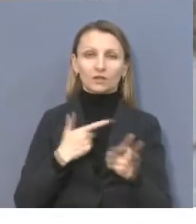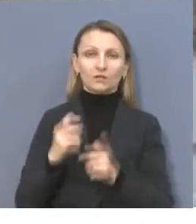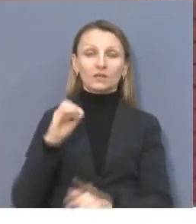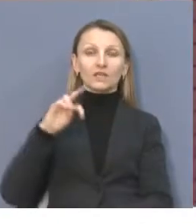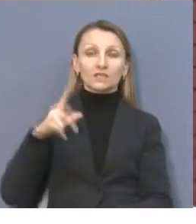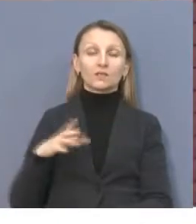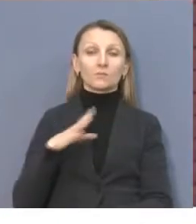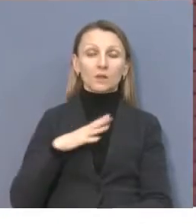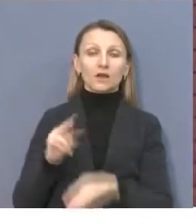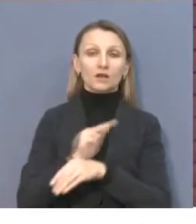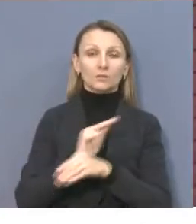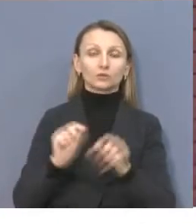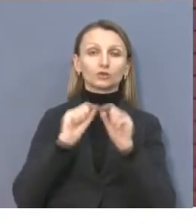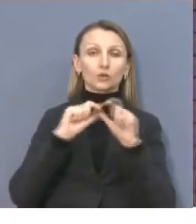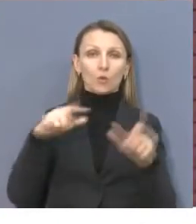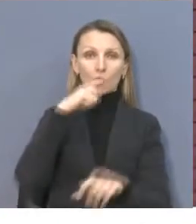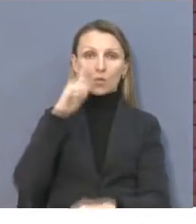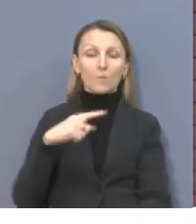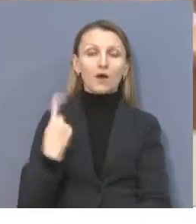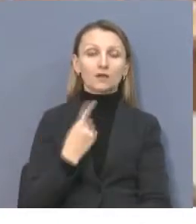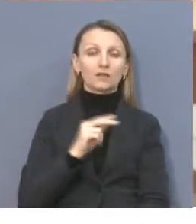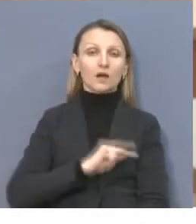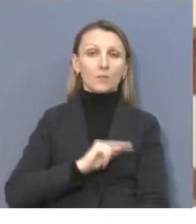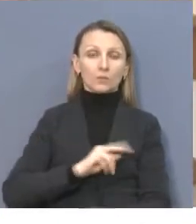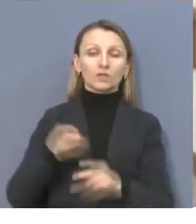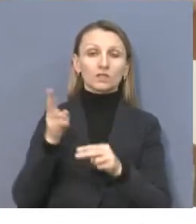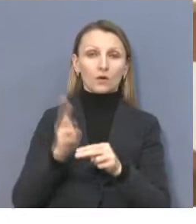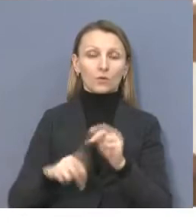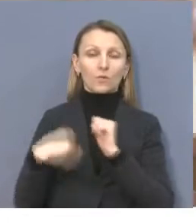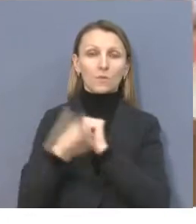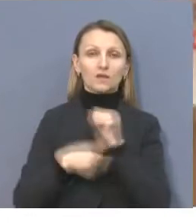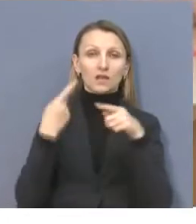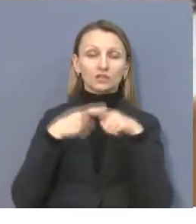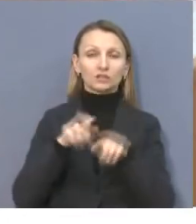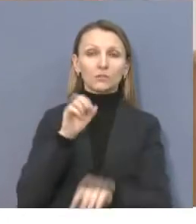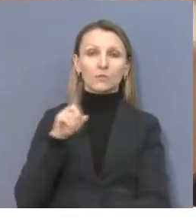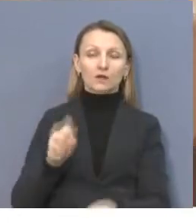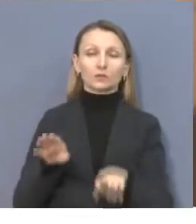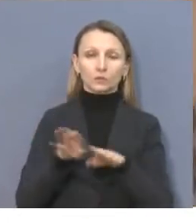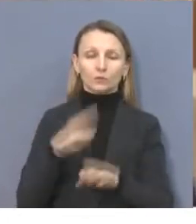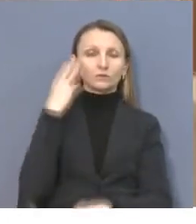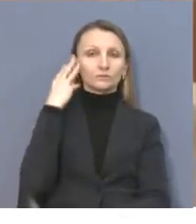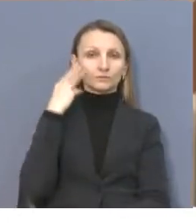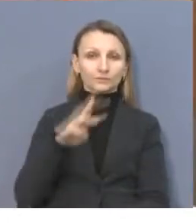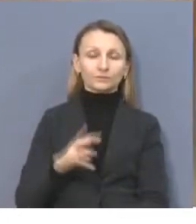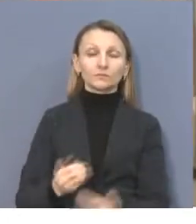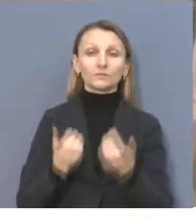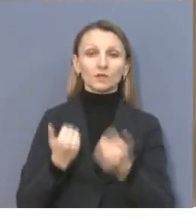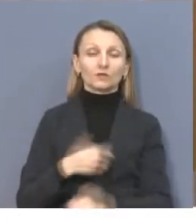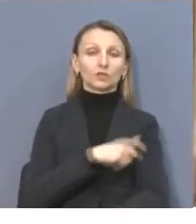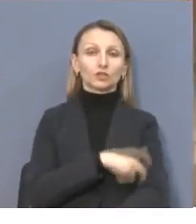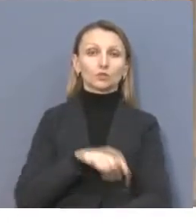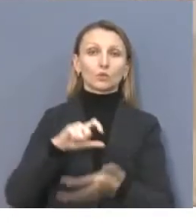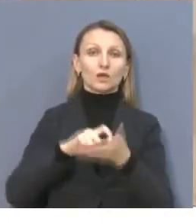отремонтировано средняя школа номер один ремонтные работы завершены материально-техническая база также усовершенствована сегодня дежурные классы